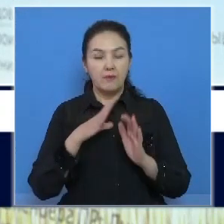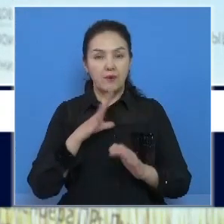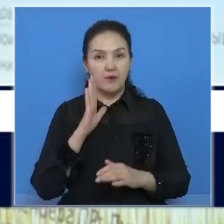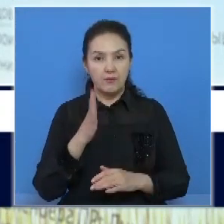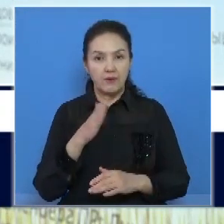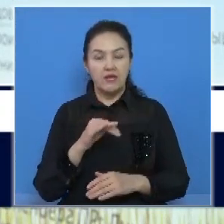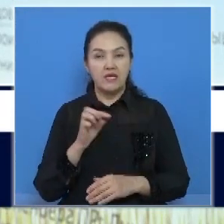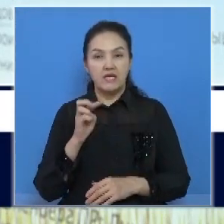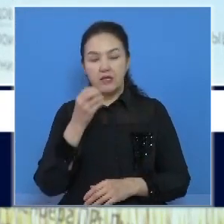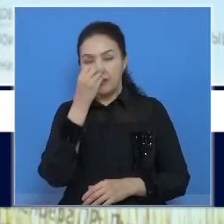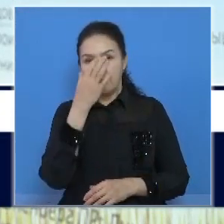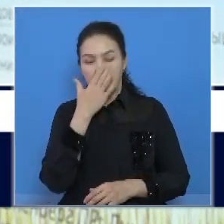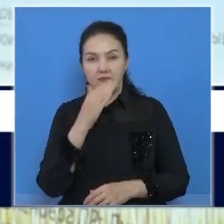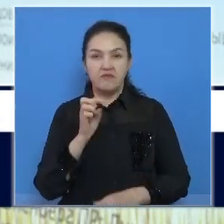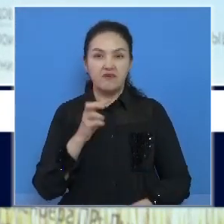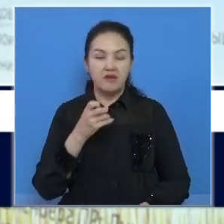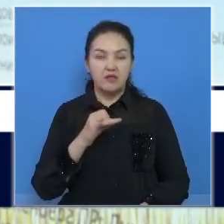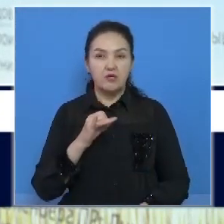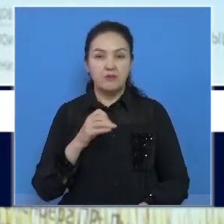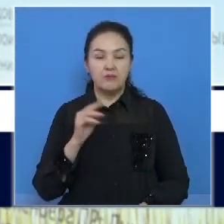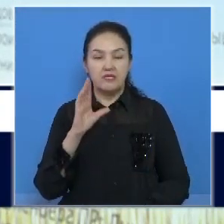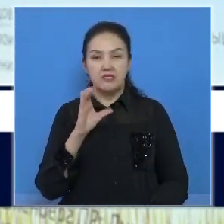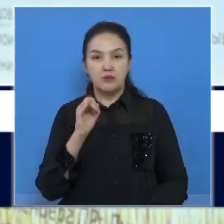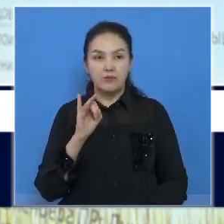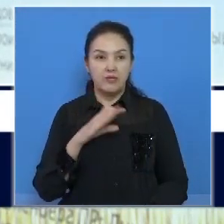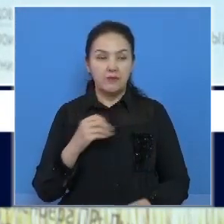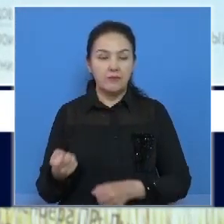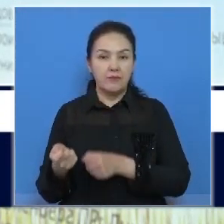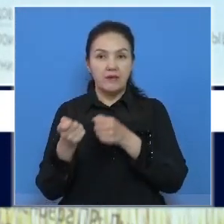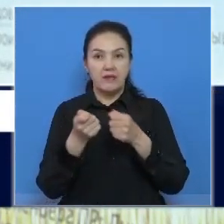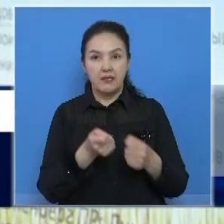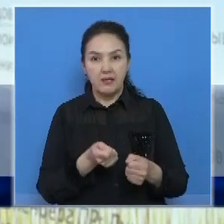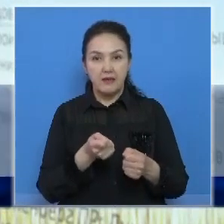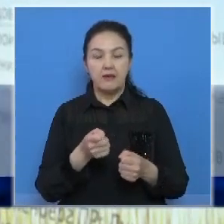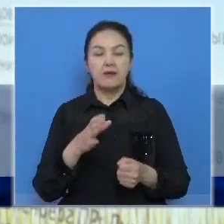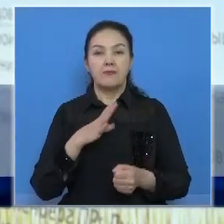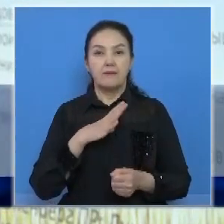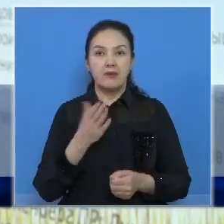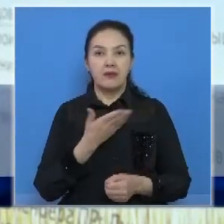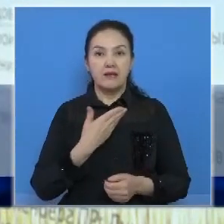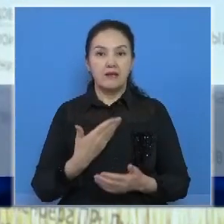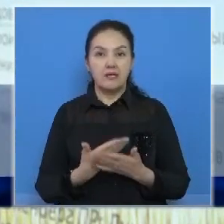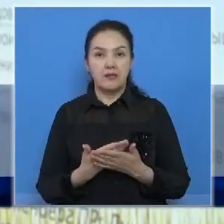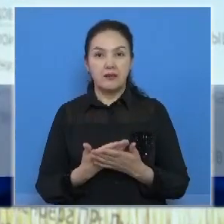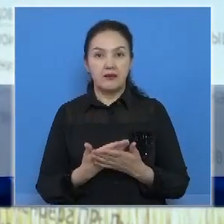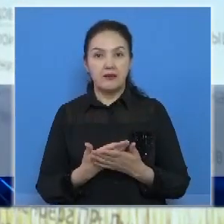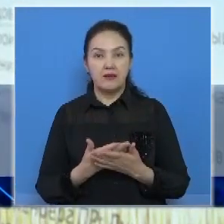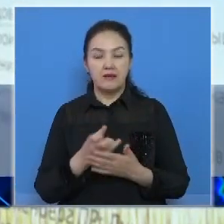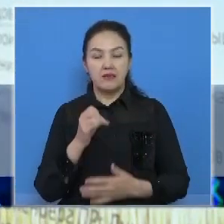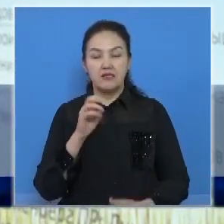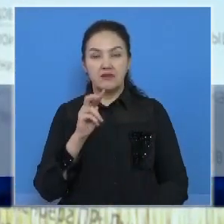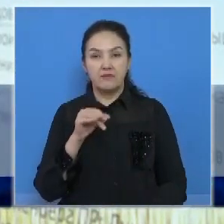выпускаются в Японии, и фирма Pfizer в Соединенных Штатах, оно оттуда поставляется нам через